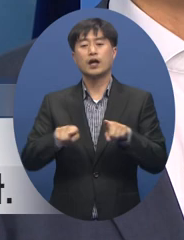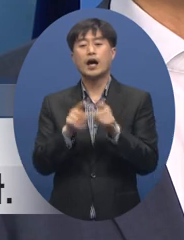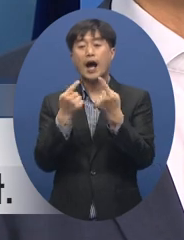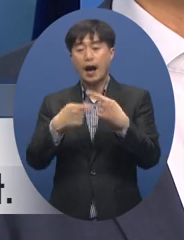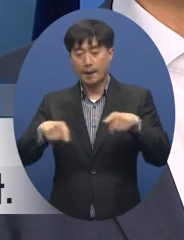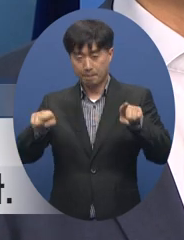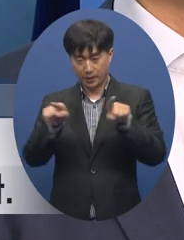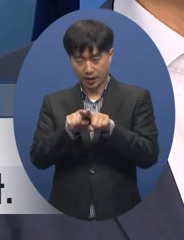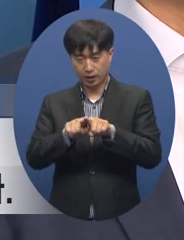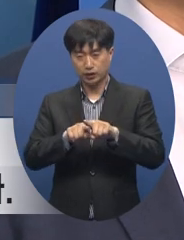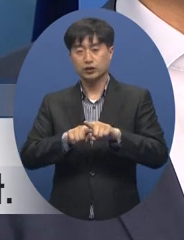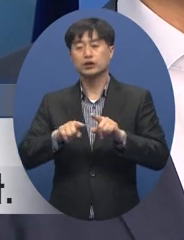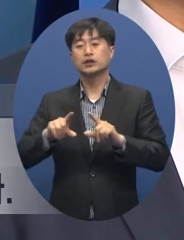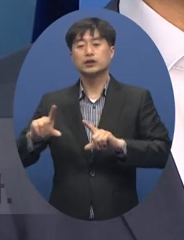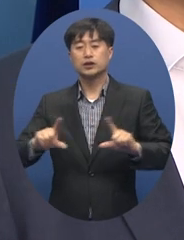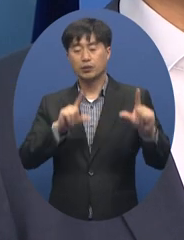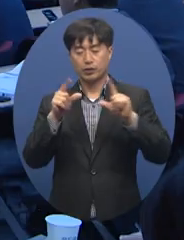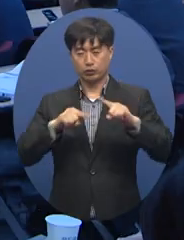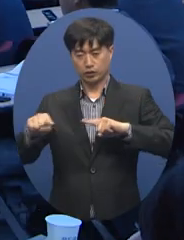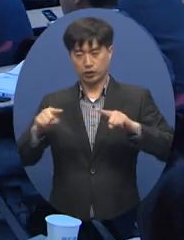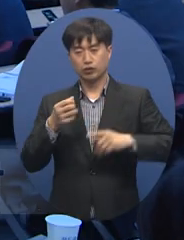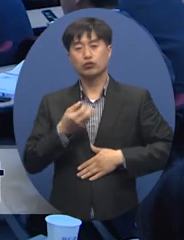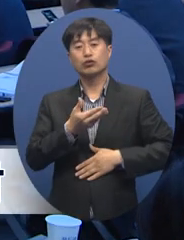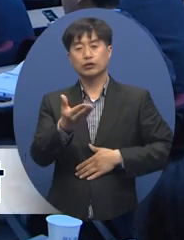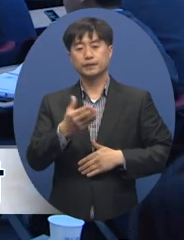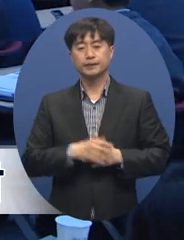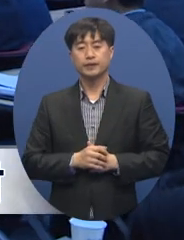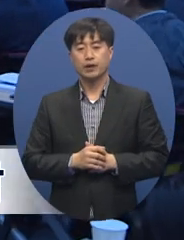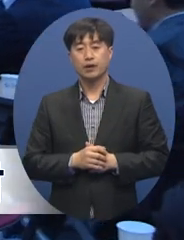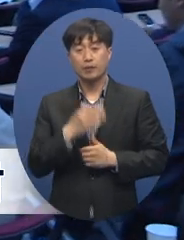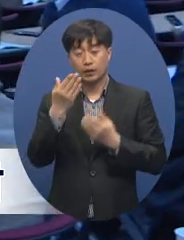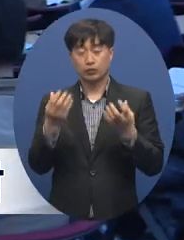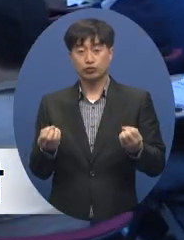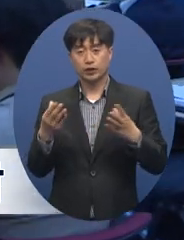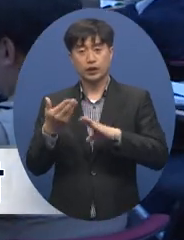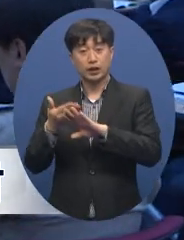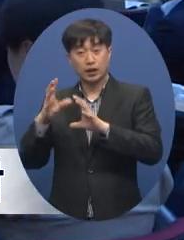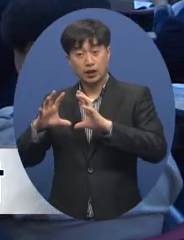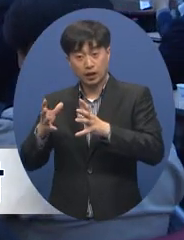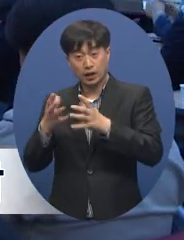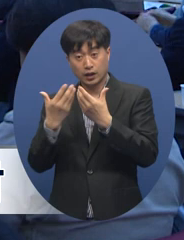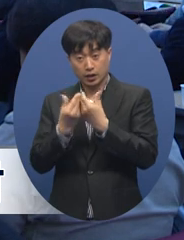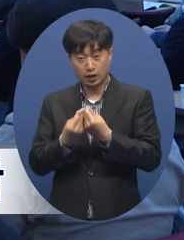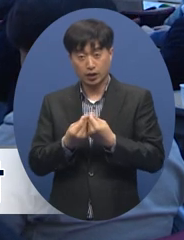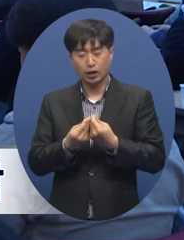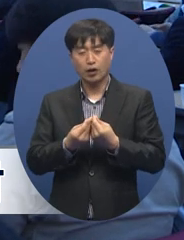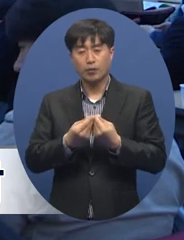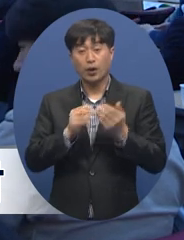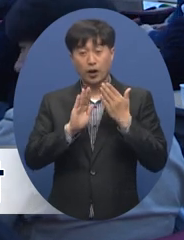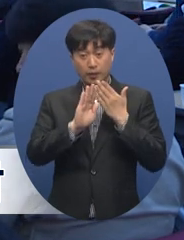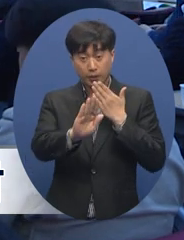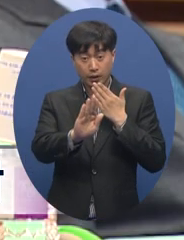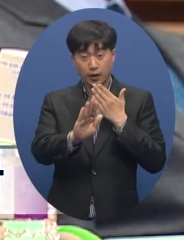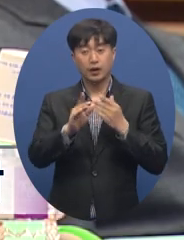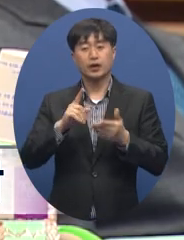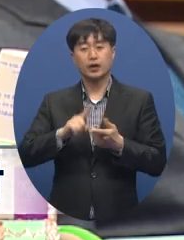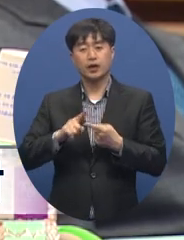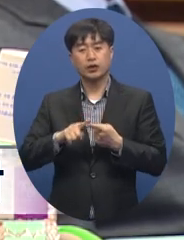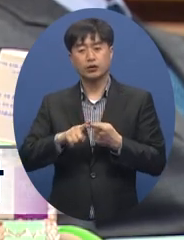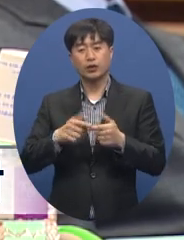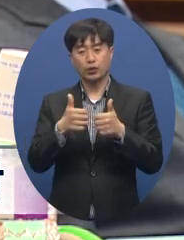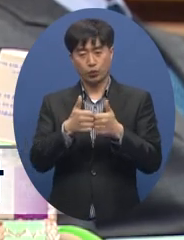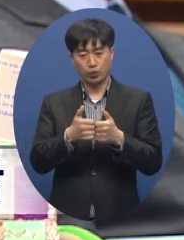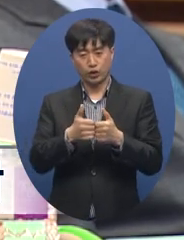함께하는 생활 정책임을 알리고자 합니다. 박람회는 해외 사례와 전망 등에 대한 의견을 나누는 토론과 우리나라